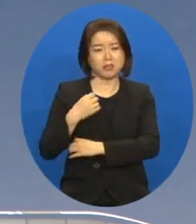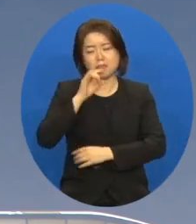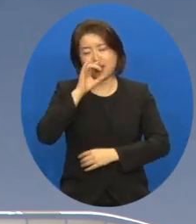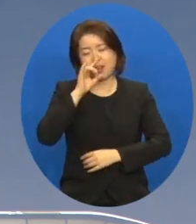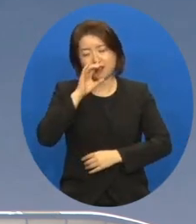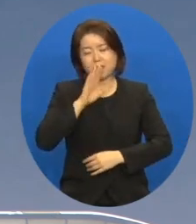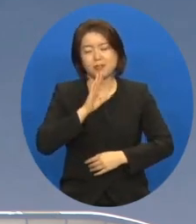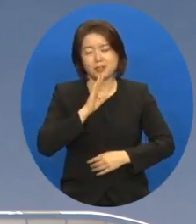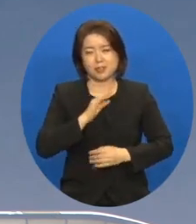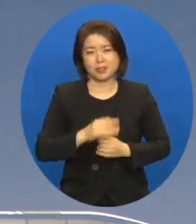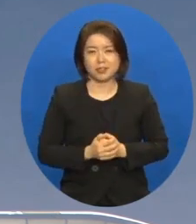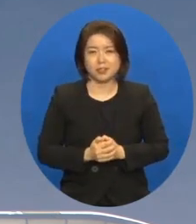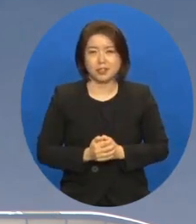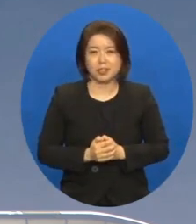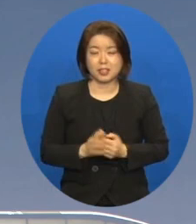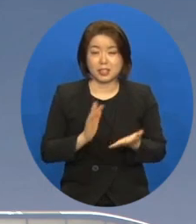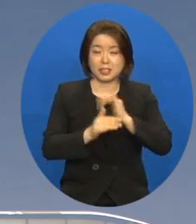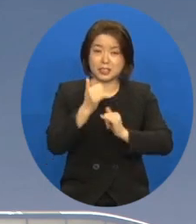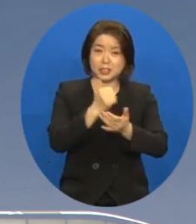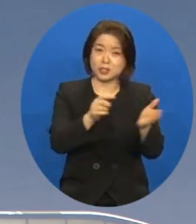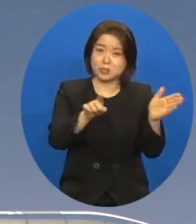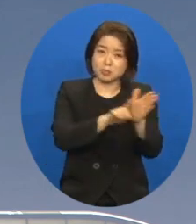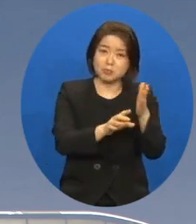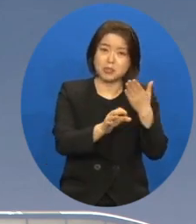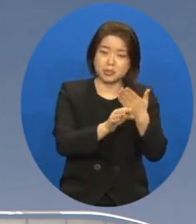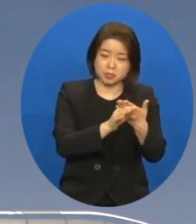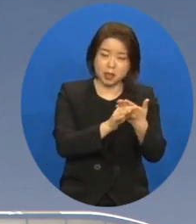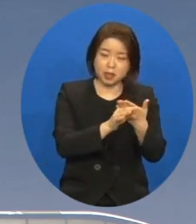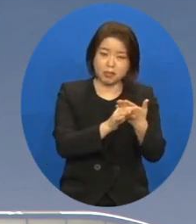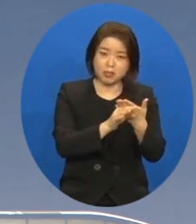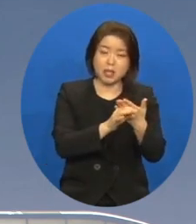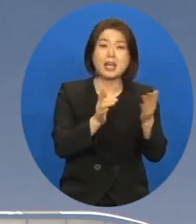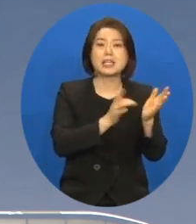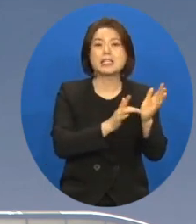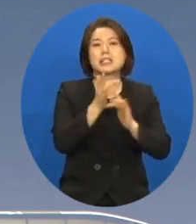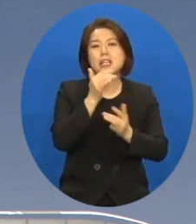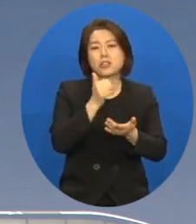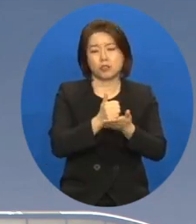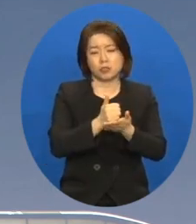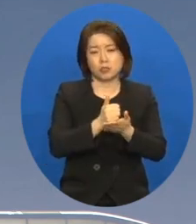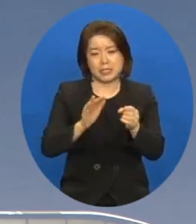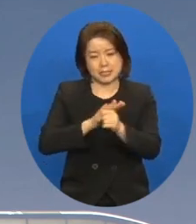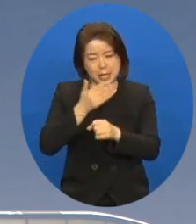아닙니다. 예수님을 믿으면 예수님이 그렇게 하게 해주신다는 거예요.